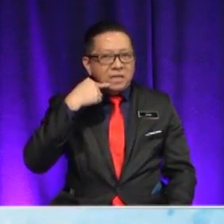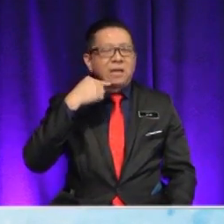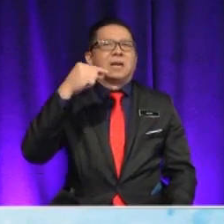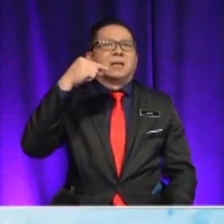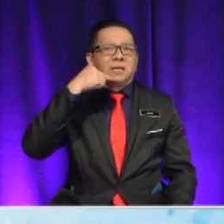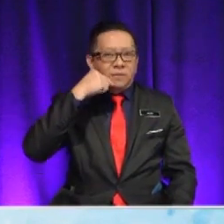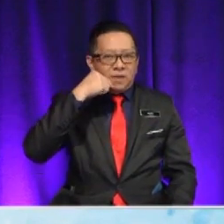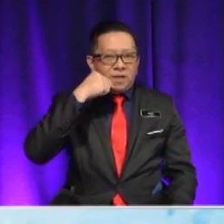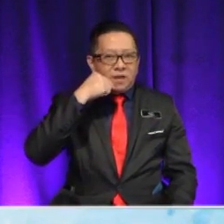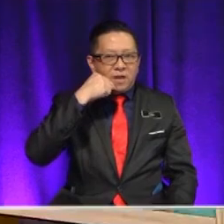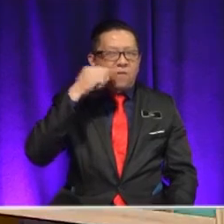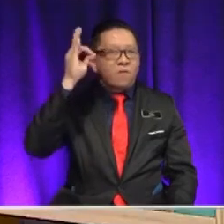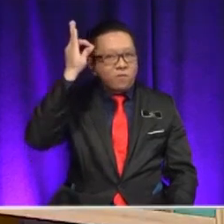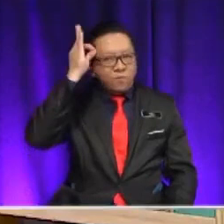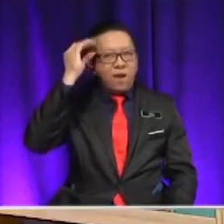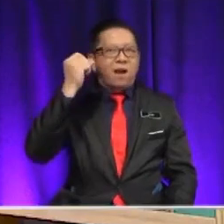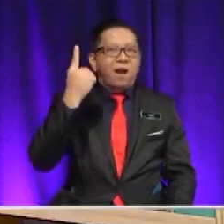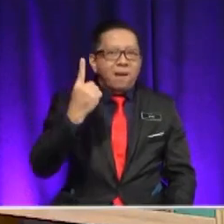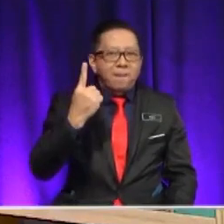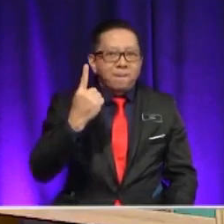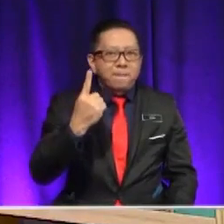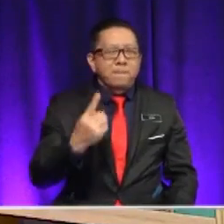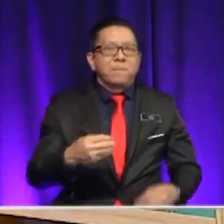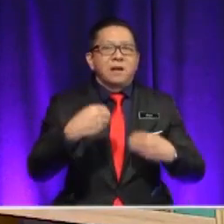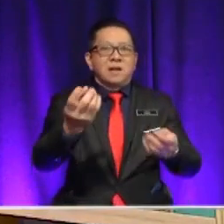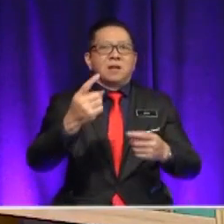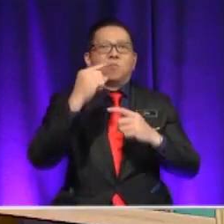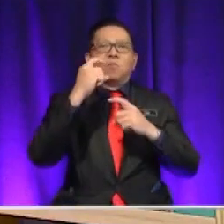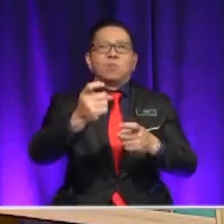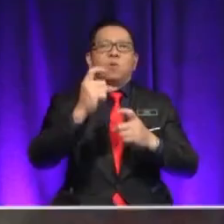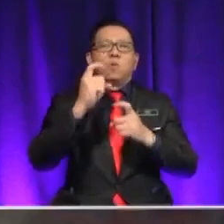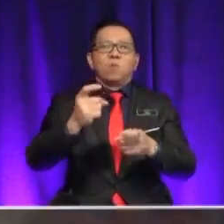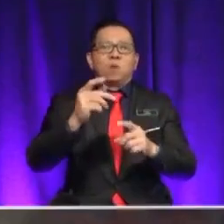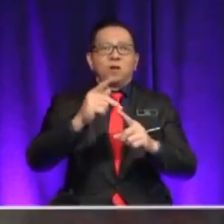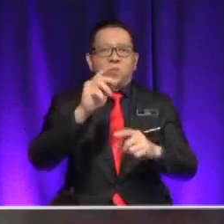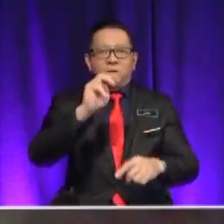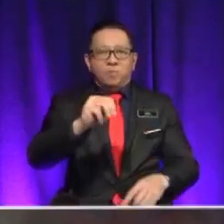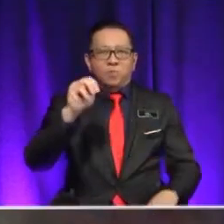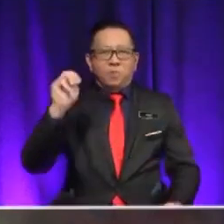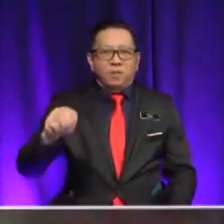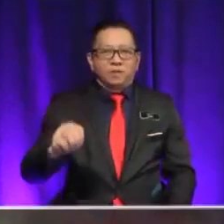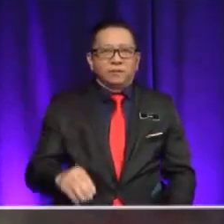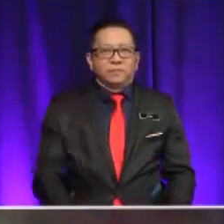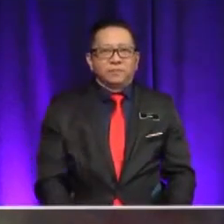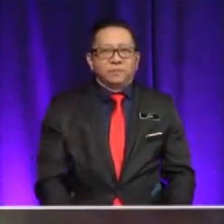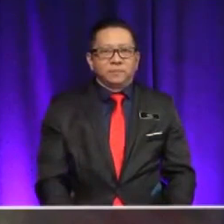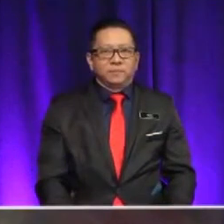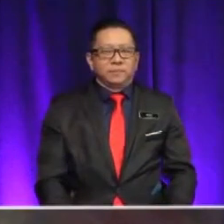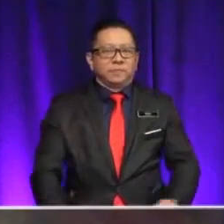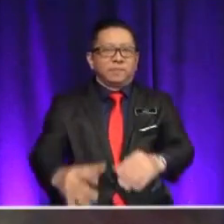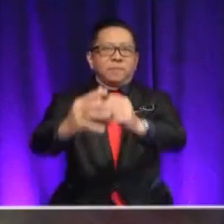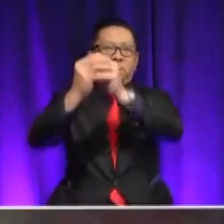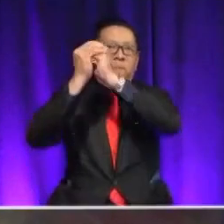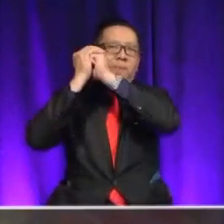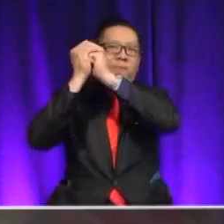Kasih pun faham, Fakrullah pun faham. Okey, berilah bunga-bunga itu kepada mereka. Wah, tanya kawan-kawan. Semuanya jawab